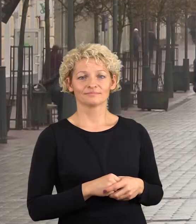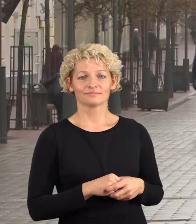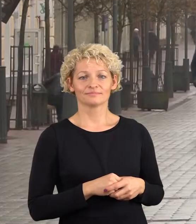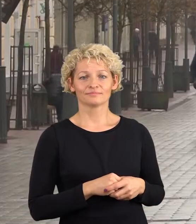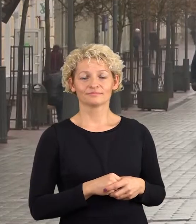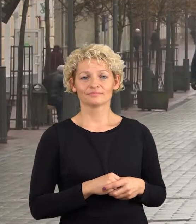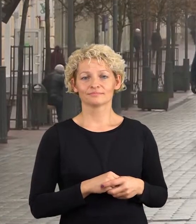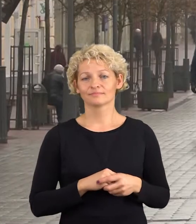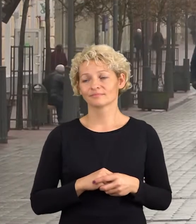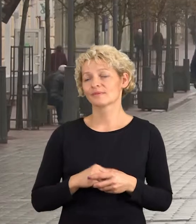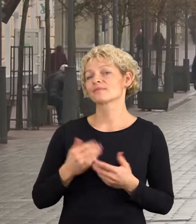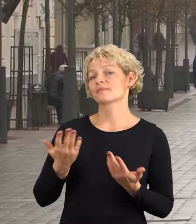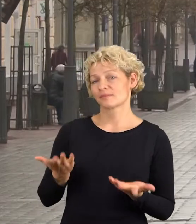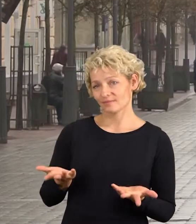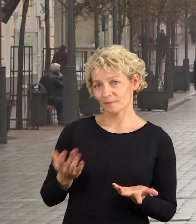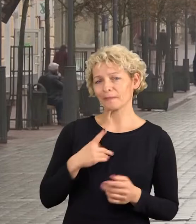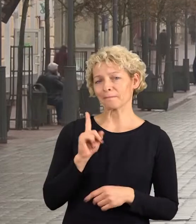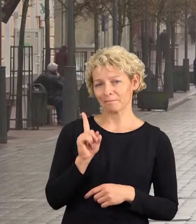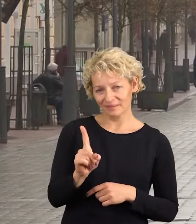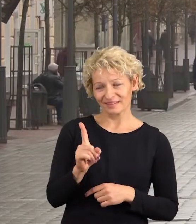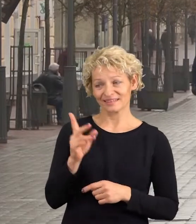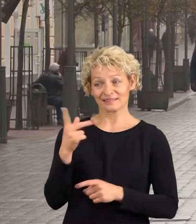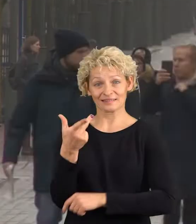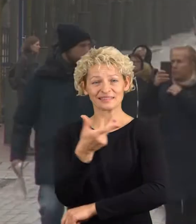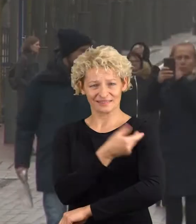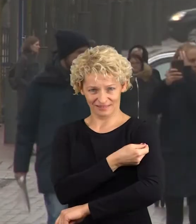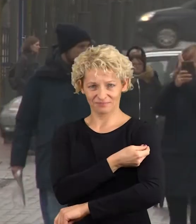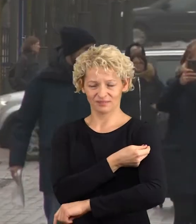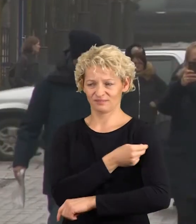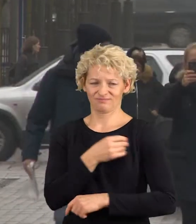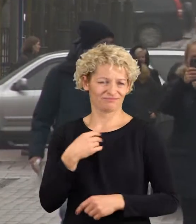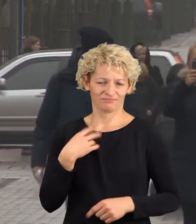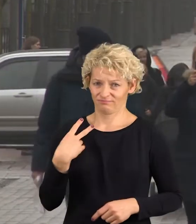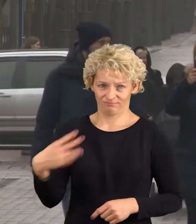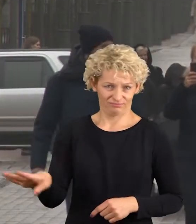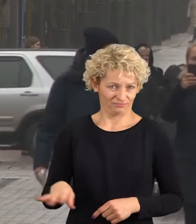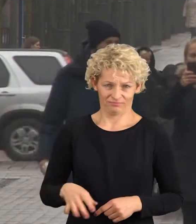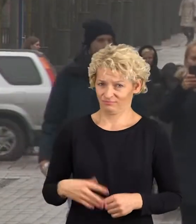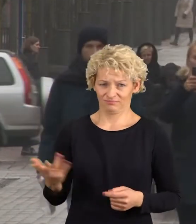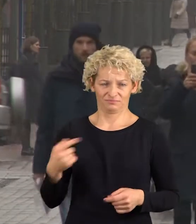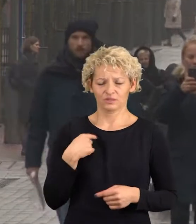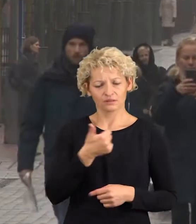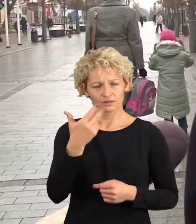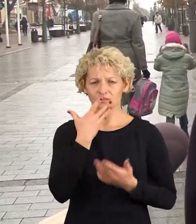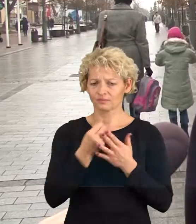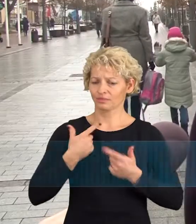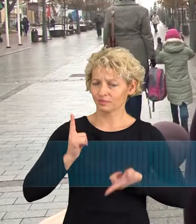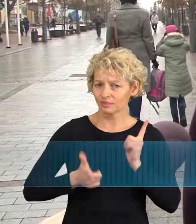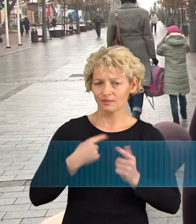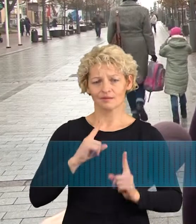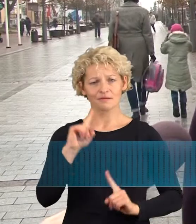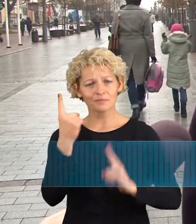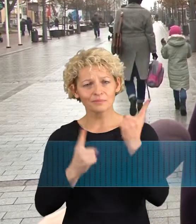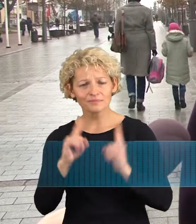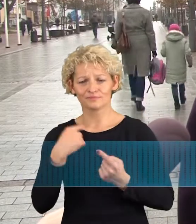tarpu dauguma gyventojų skeptiškai žiūri gripo vakcinas ir mėliau renkasi kitus, natūralesnius būdus stiprinti savo organizmą. Taip,